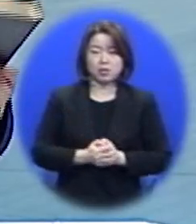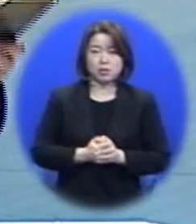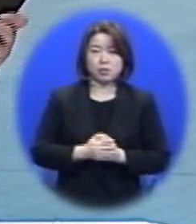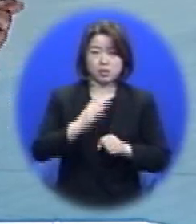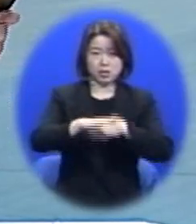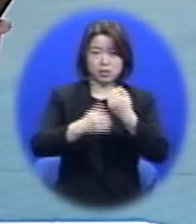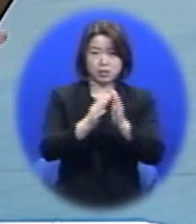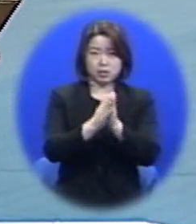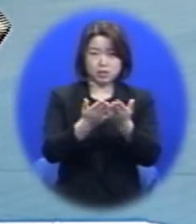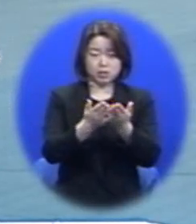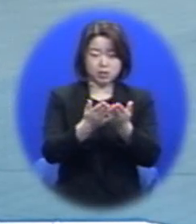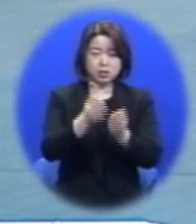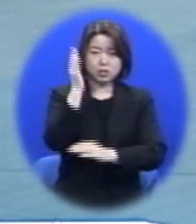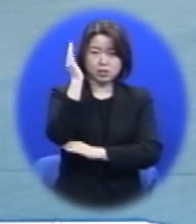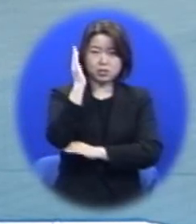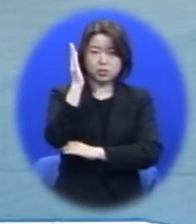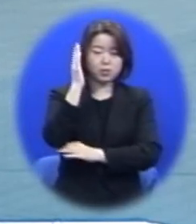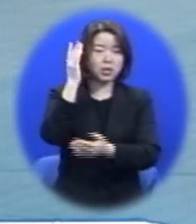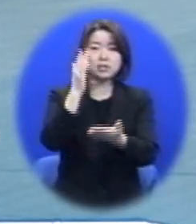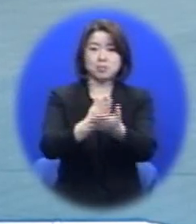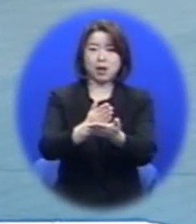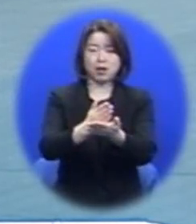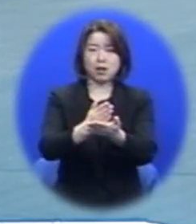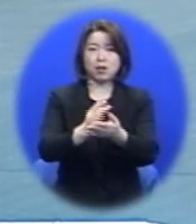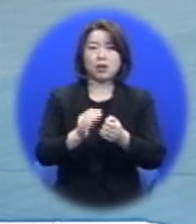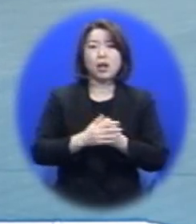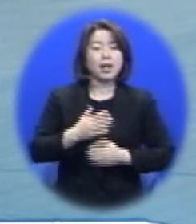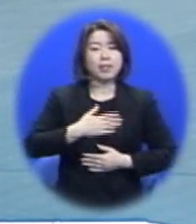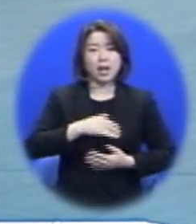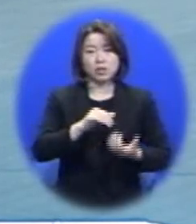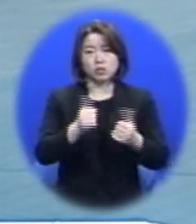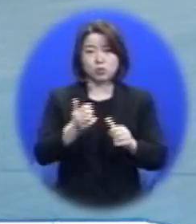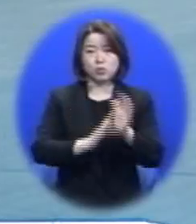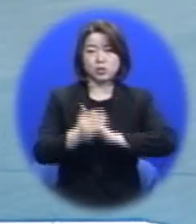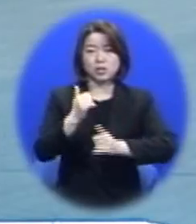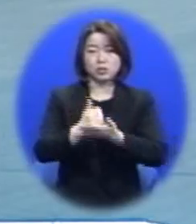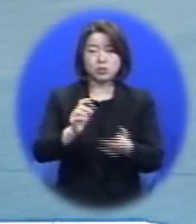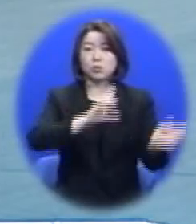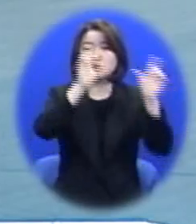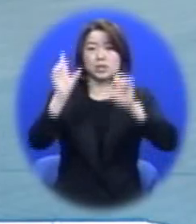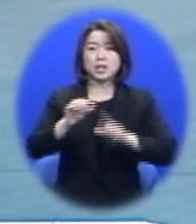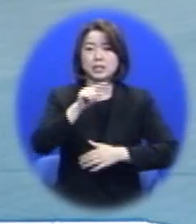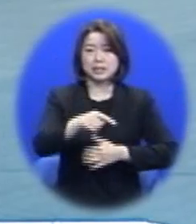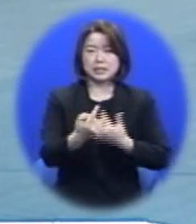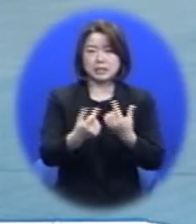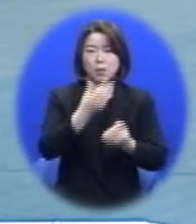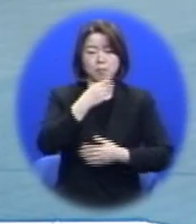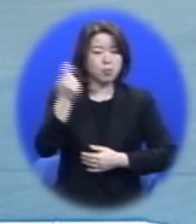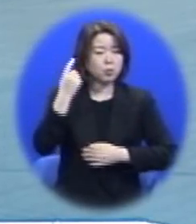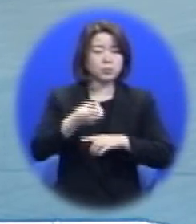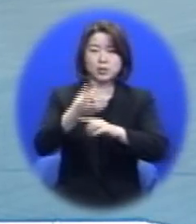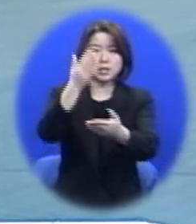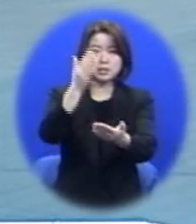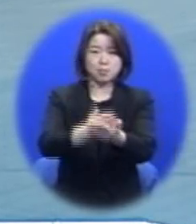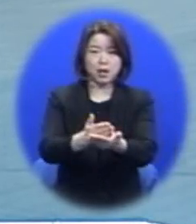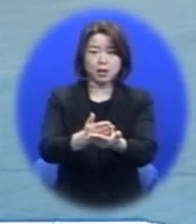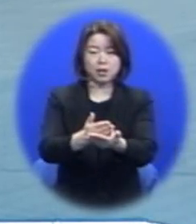성경 말씀대로 설교하지 마시오. 나는 죽고 예수로 사는 그런 복음은 전하지 마시오.